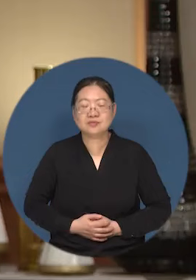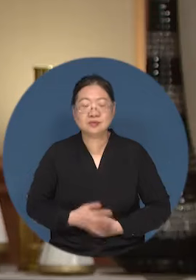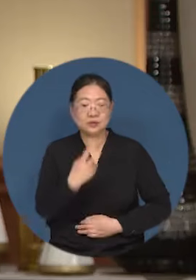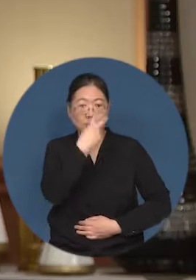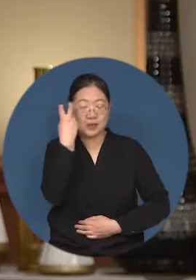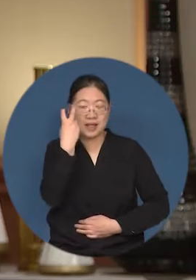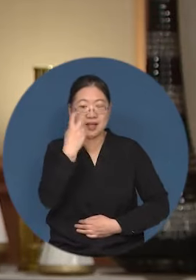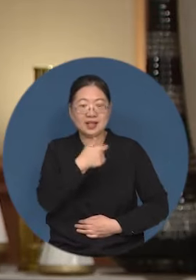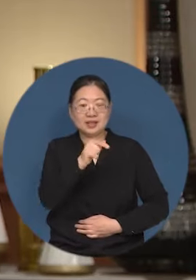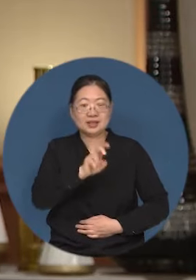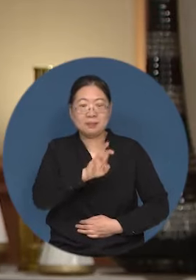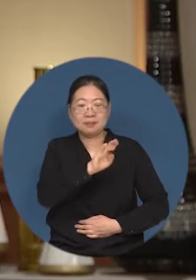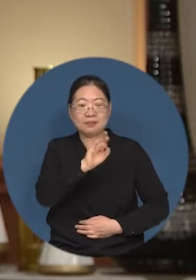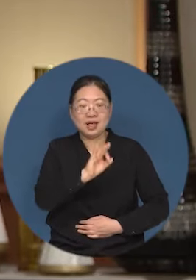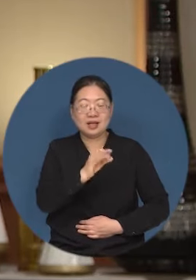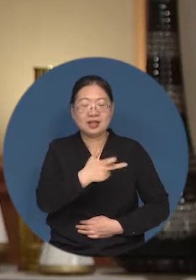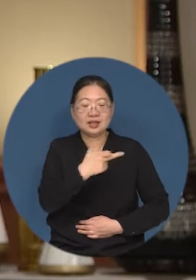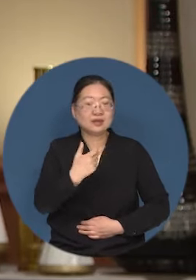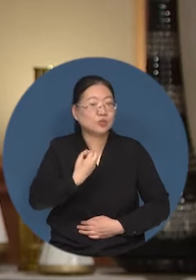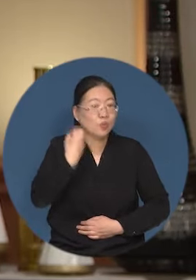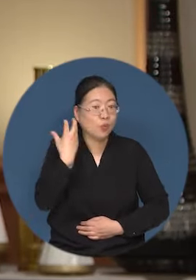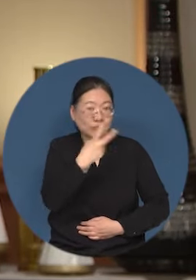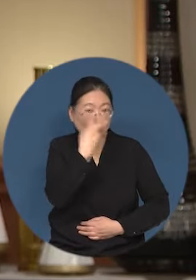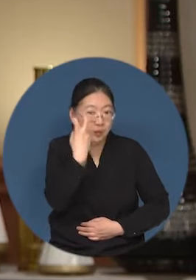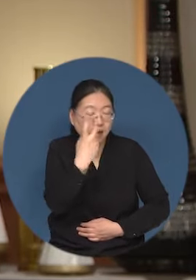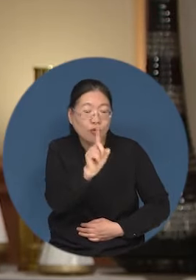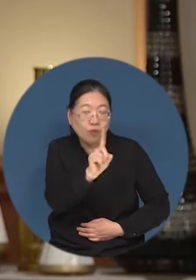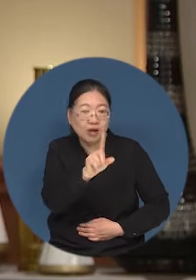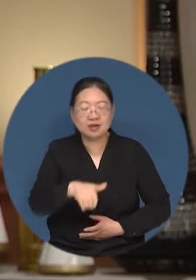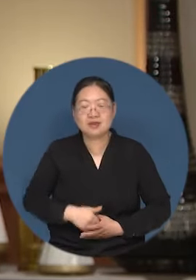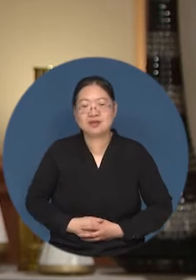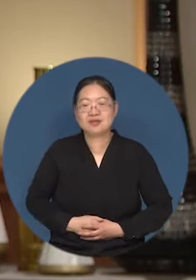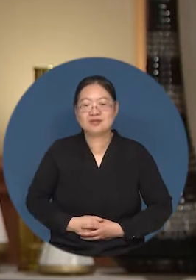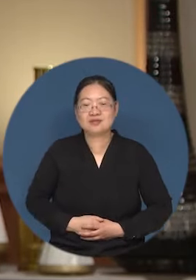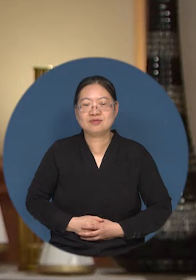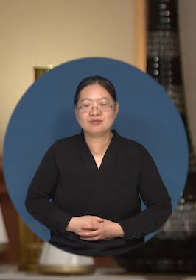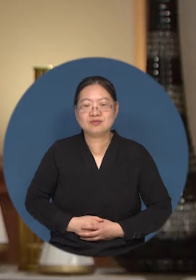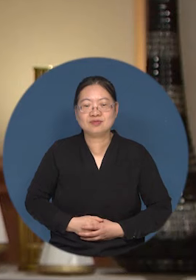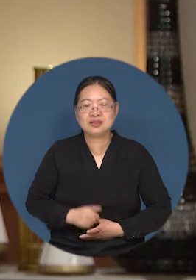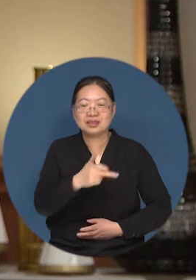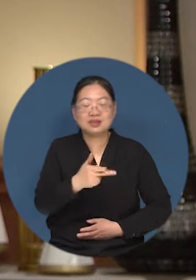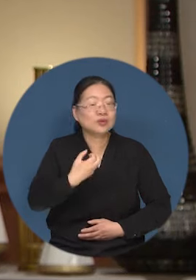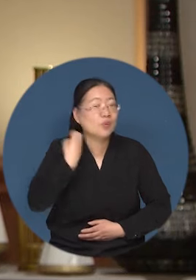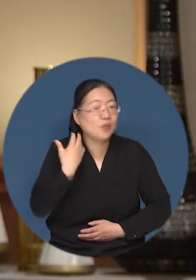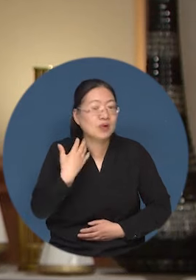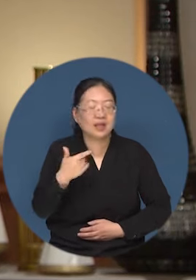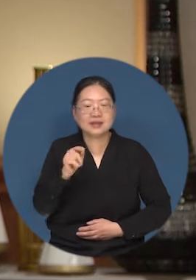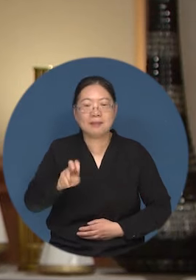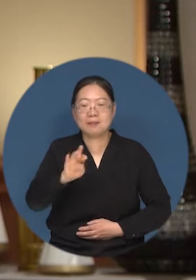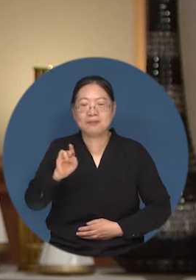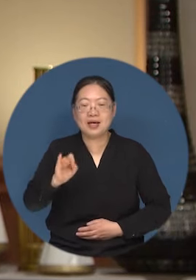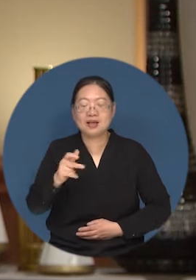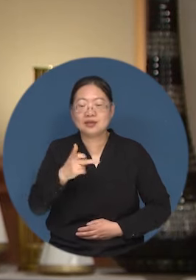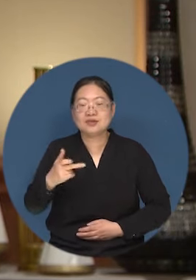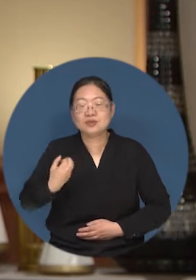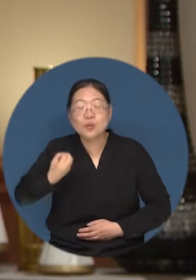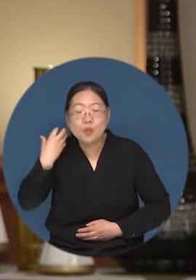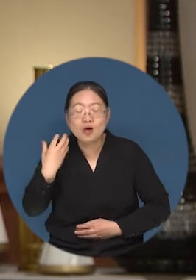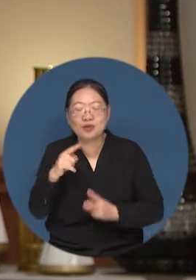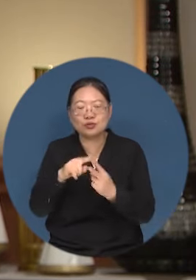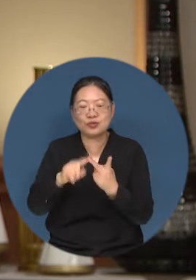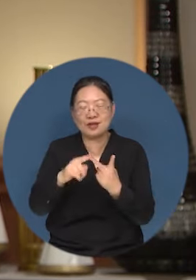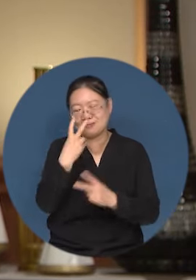똑똑하기는 남방 큰 돌고래가 더 똑똑한 겁니까? 두 종 다 똑똑하기로 유명하죠. 네. 특히